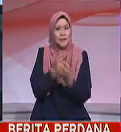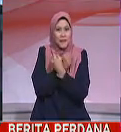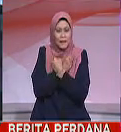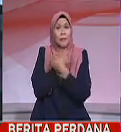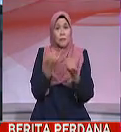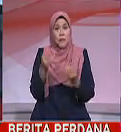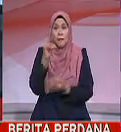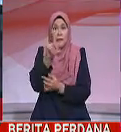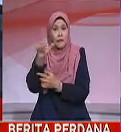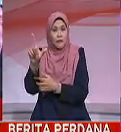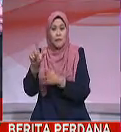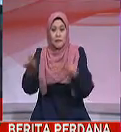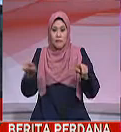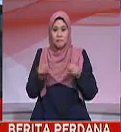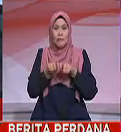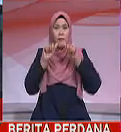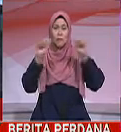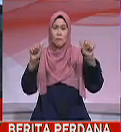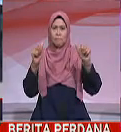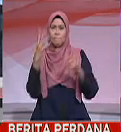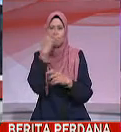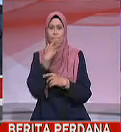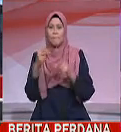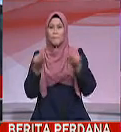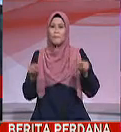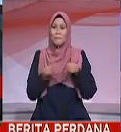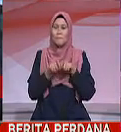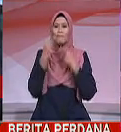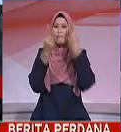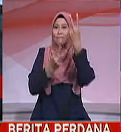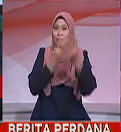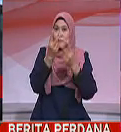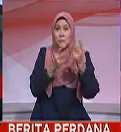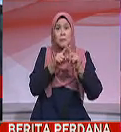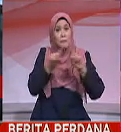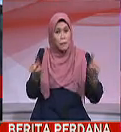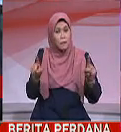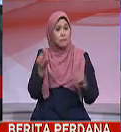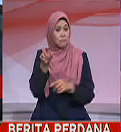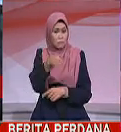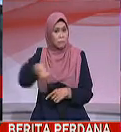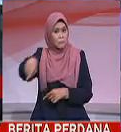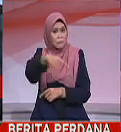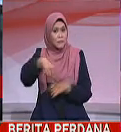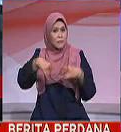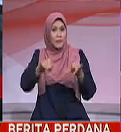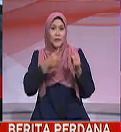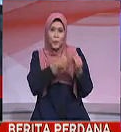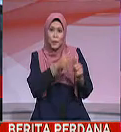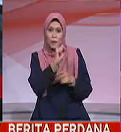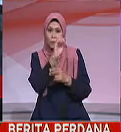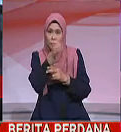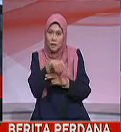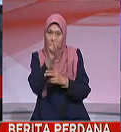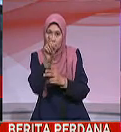kota, orang ramai memilih tempat-tempat awam yang menarik untuk dikunjungi. Namun adakah mereka masih mengekalkan pematuhan prosedur